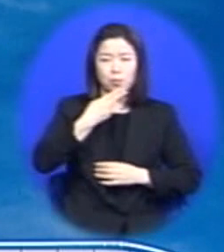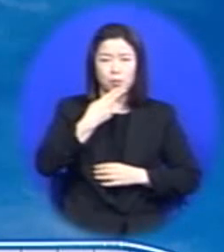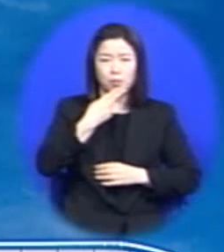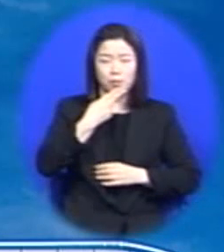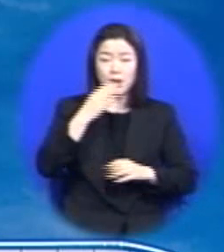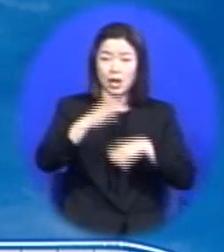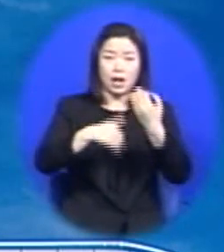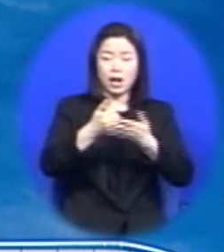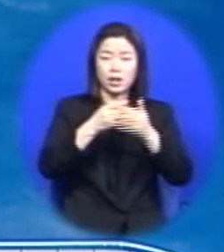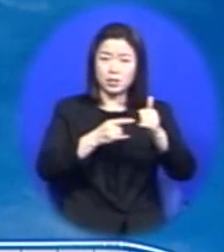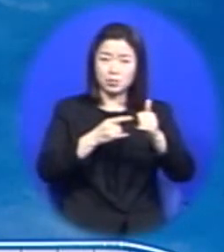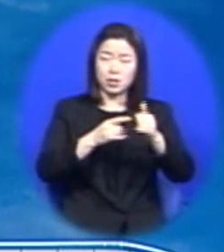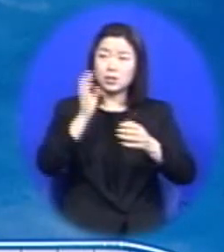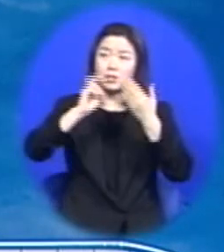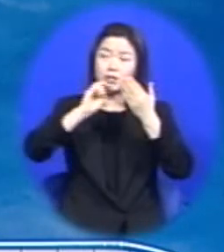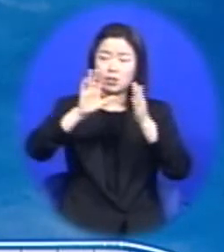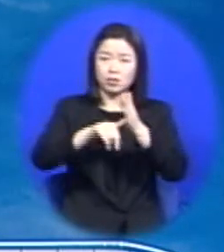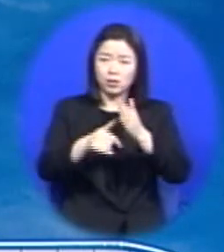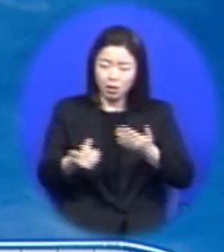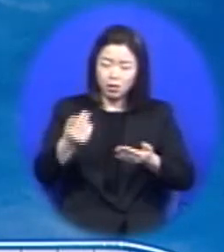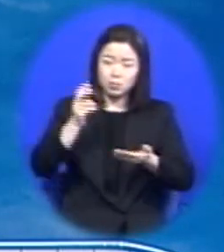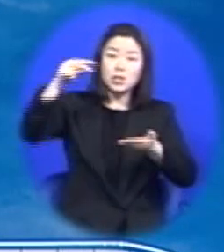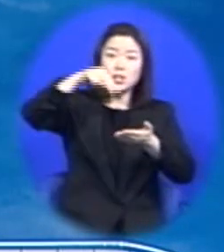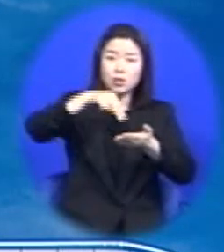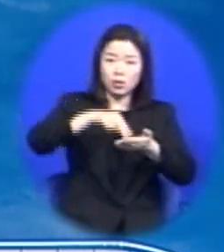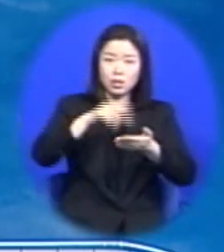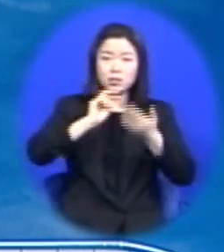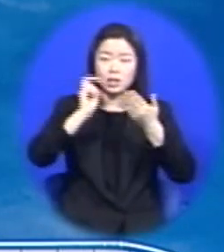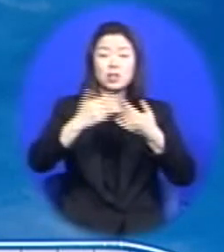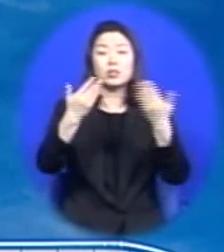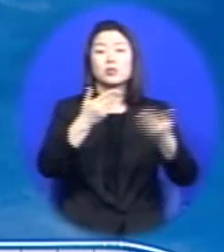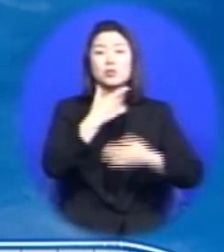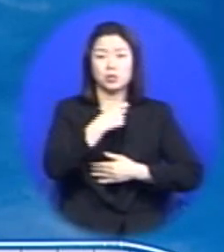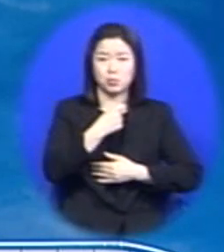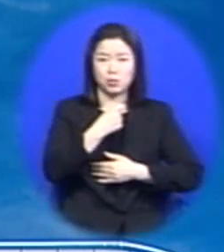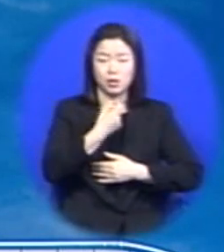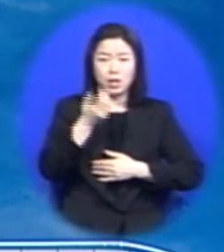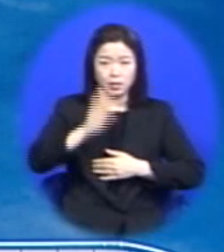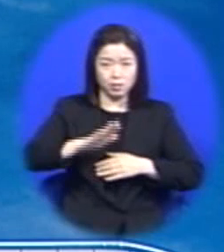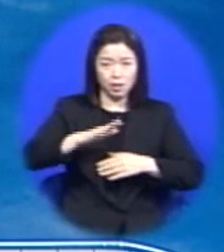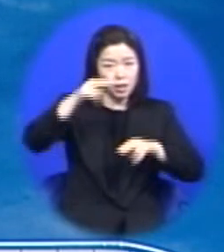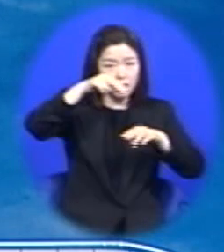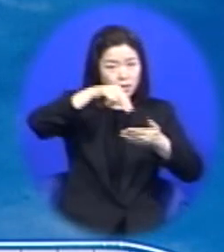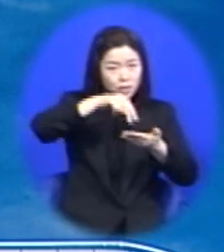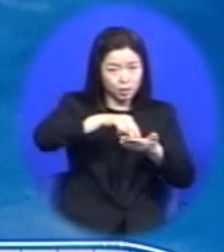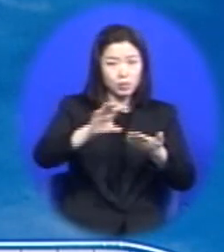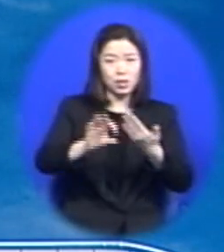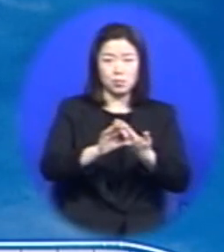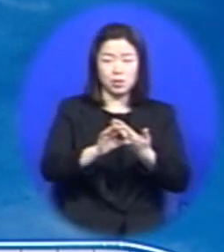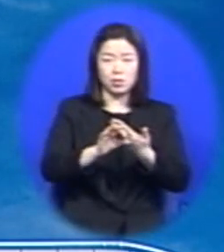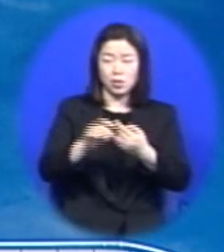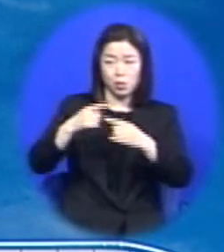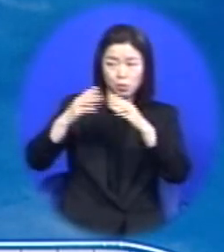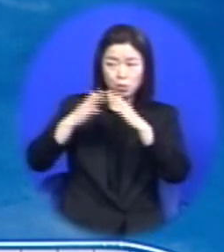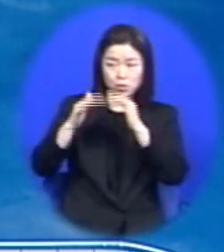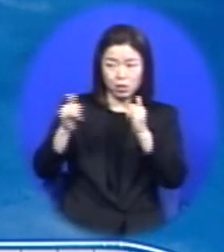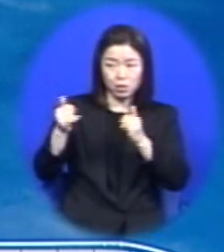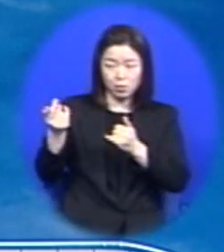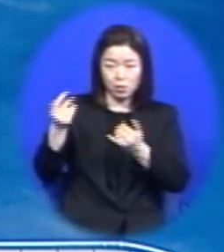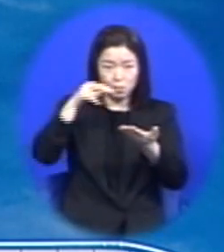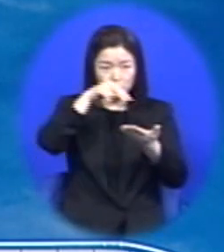하나님께 찬양하는데 일어나고 싶어요. 근데 제가 일어나면 교인들이 얼마나 술렁거리겠어요.